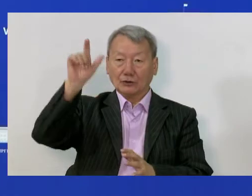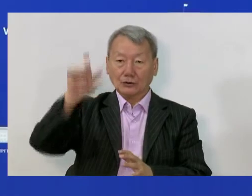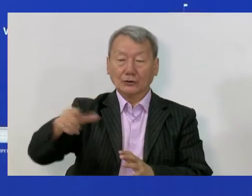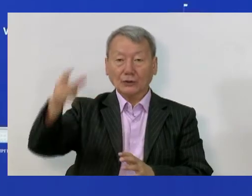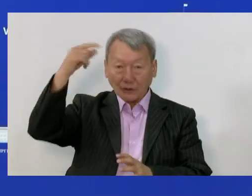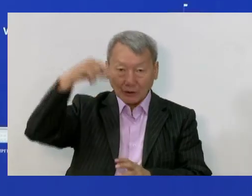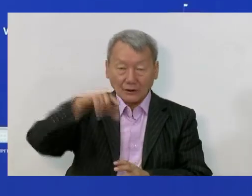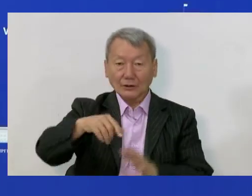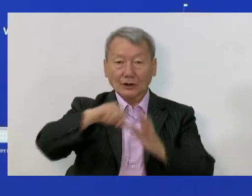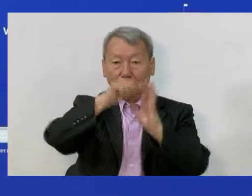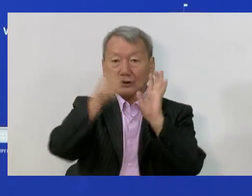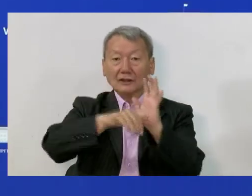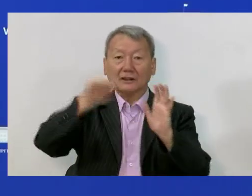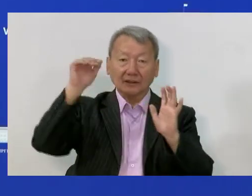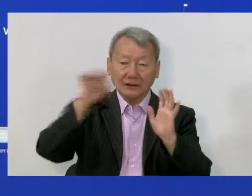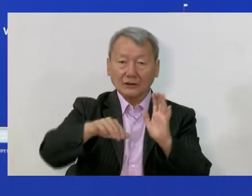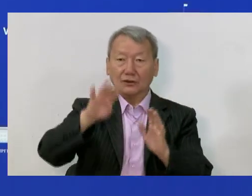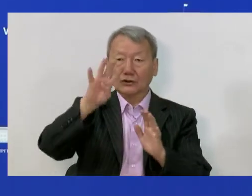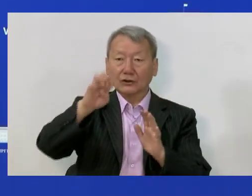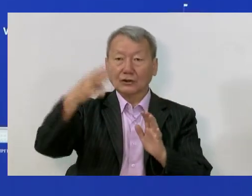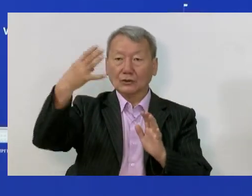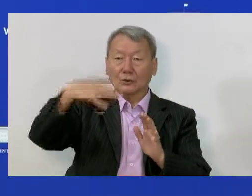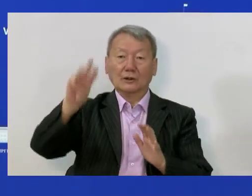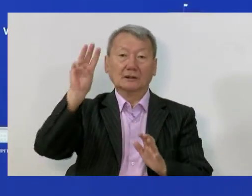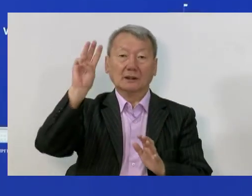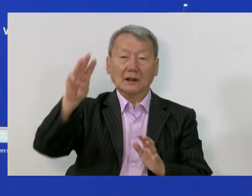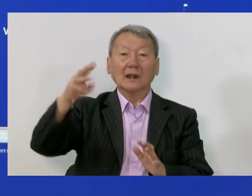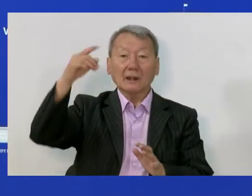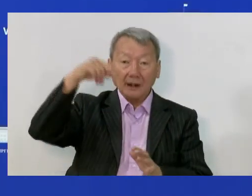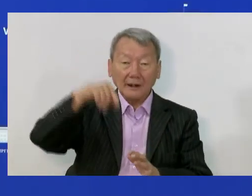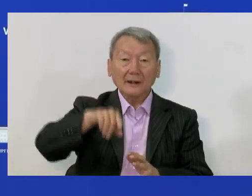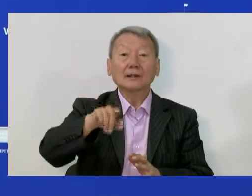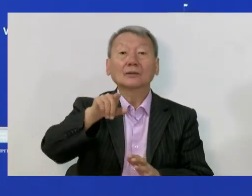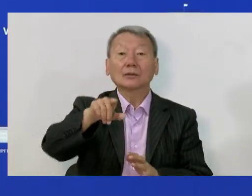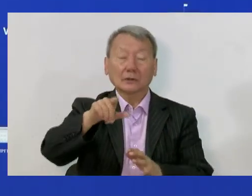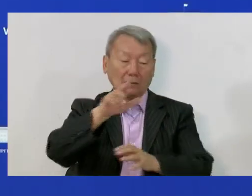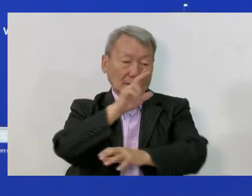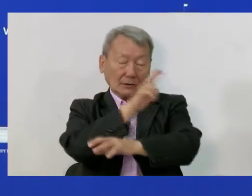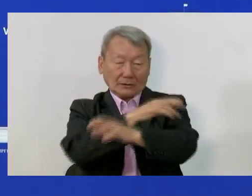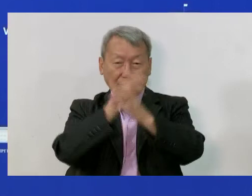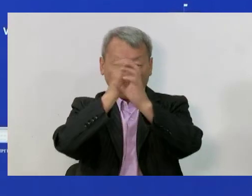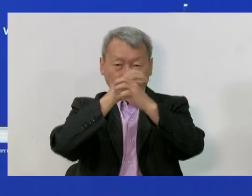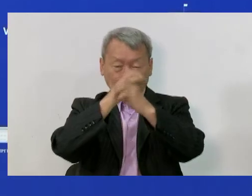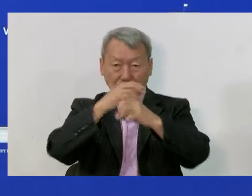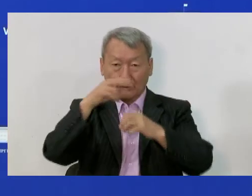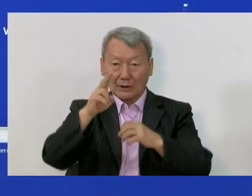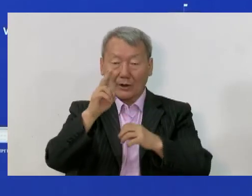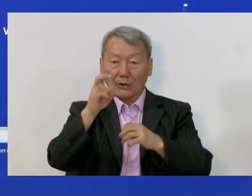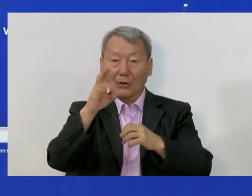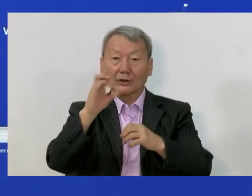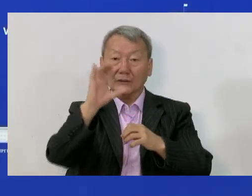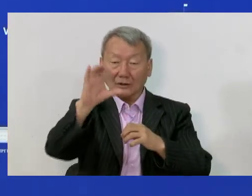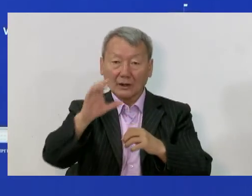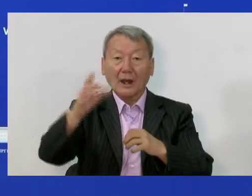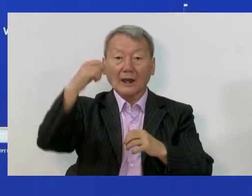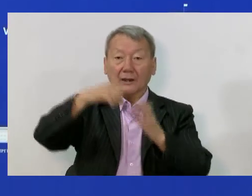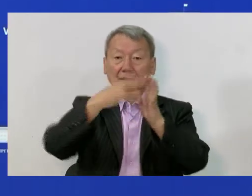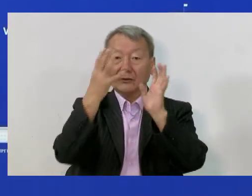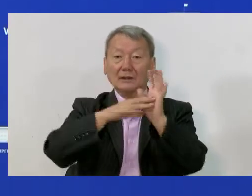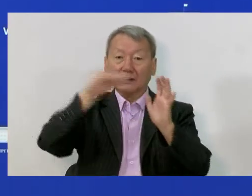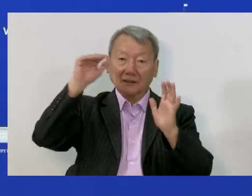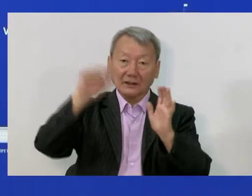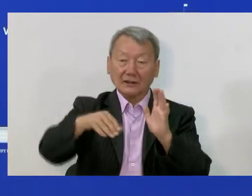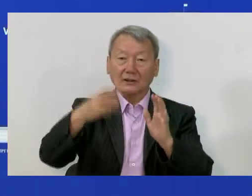из которых 16 443 – это лабораторно подтвержденные случаи, и 19